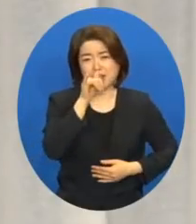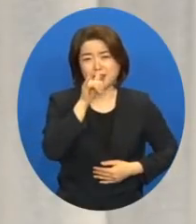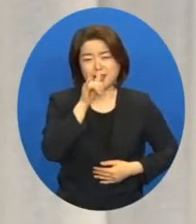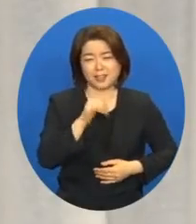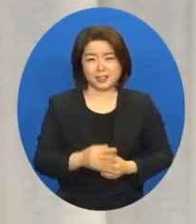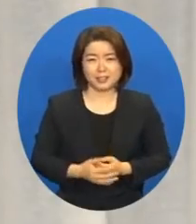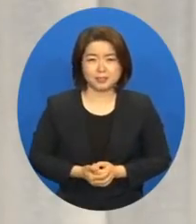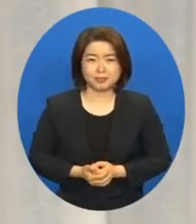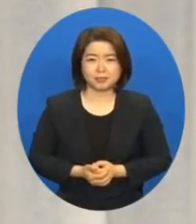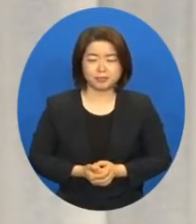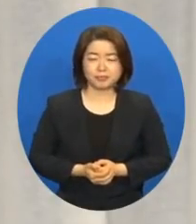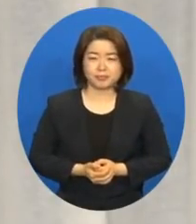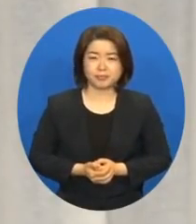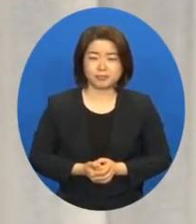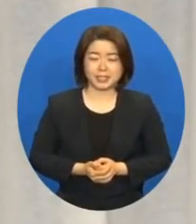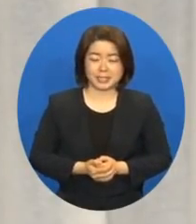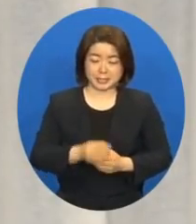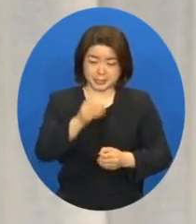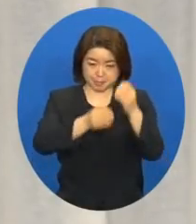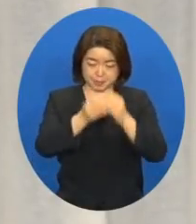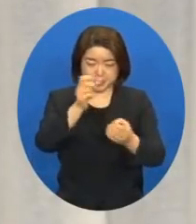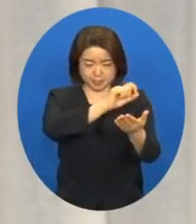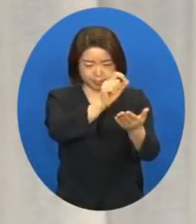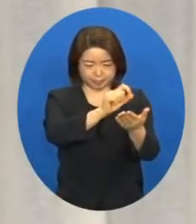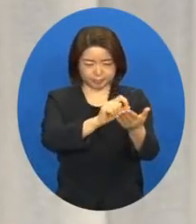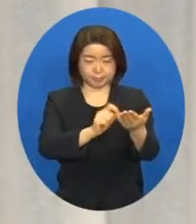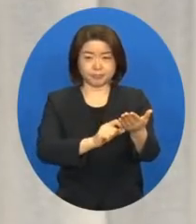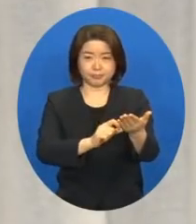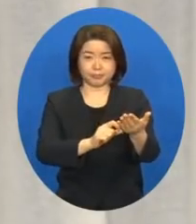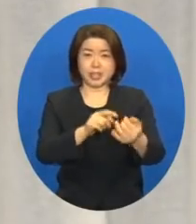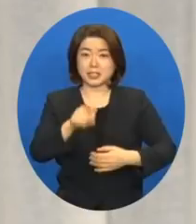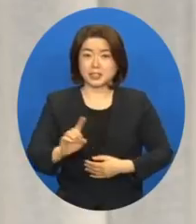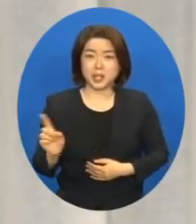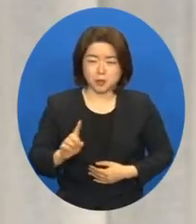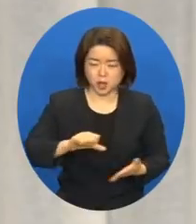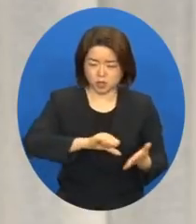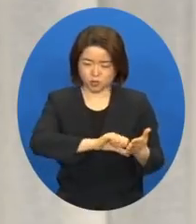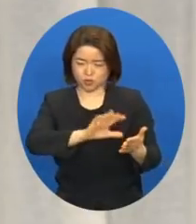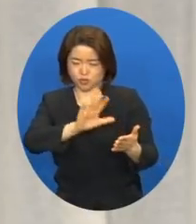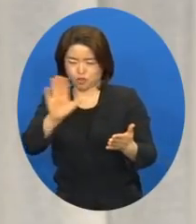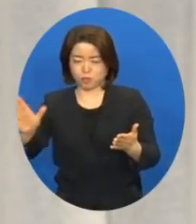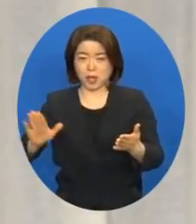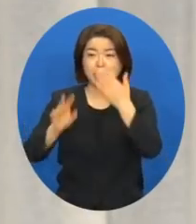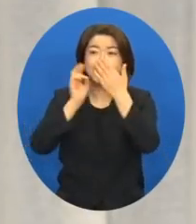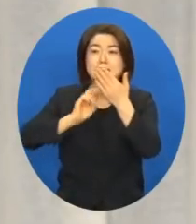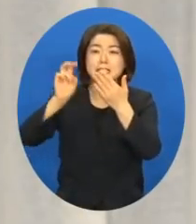그리고 그가 시를 씁니다. 그것이 유명한 찬송가